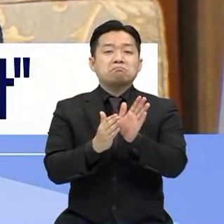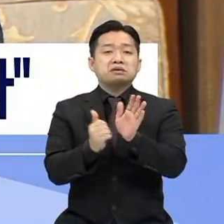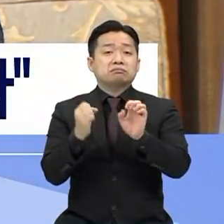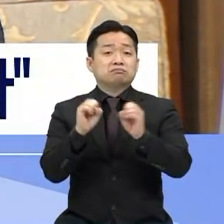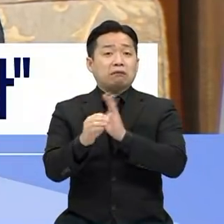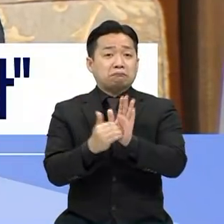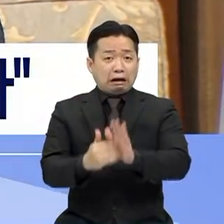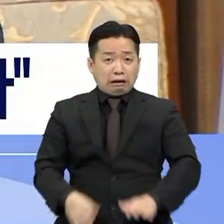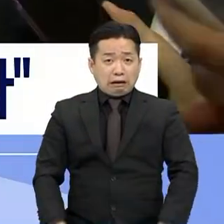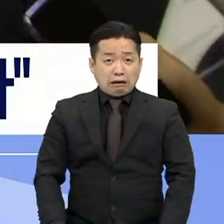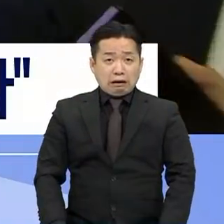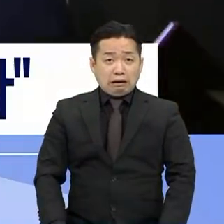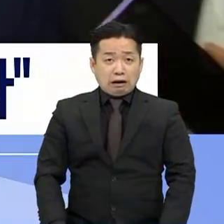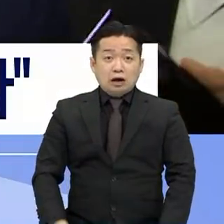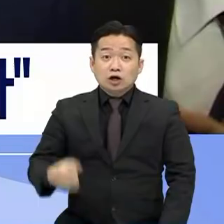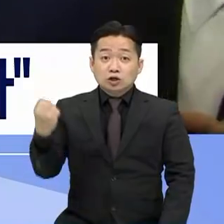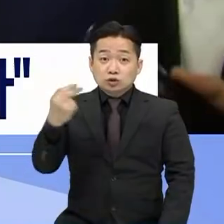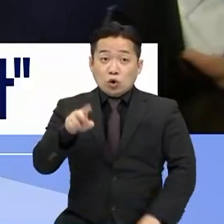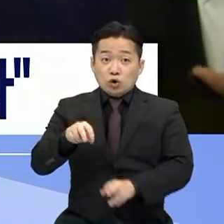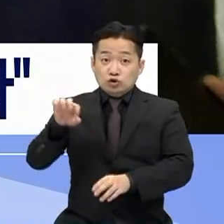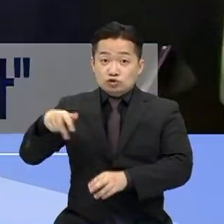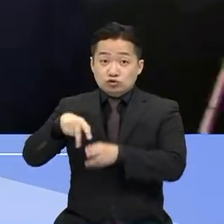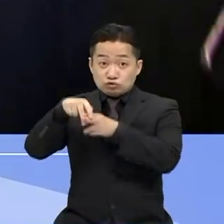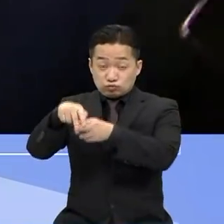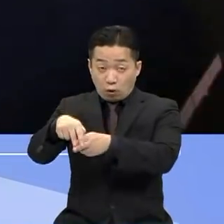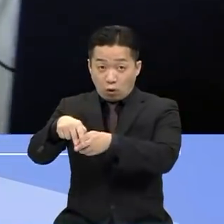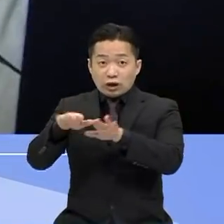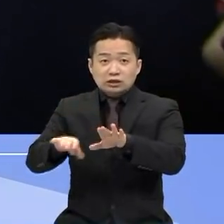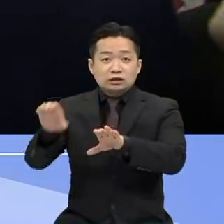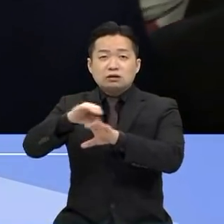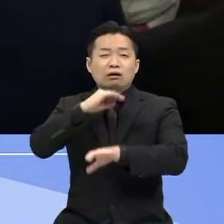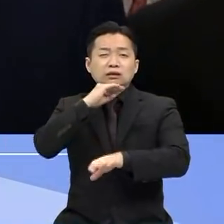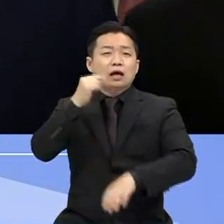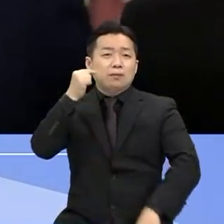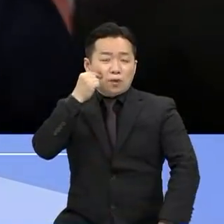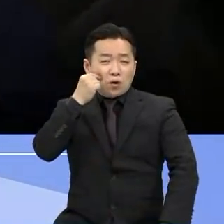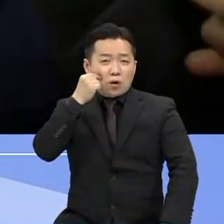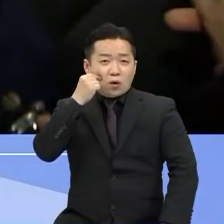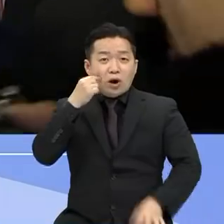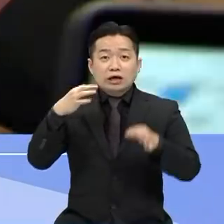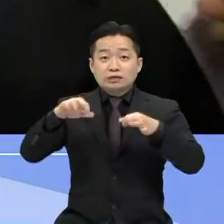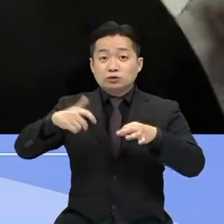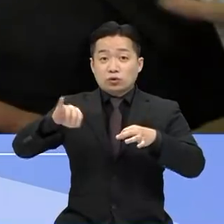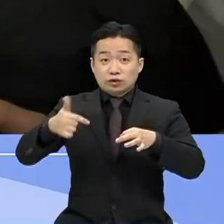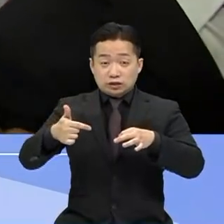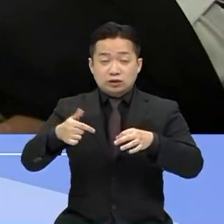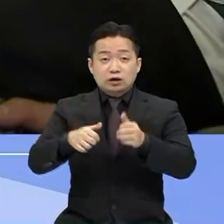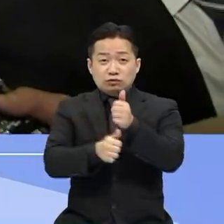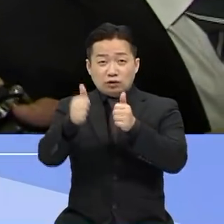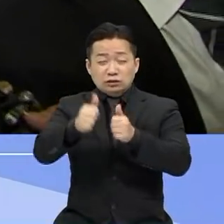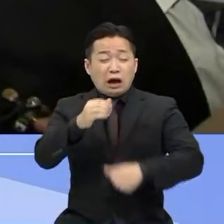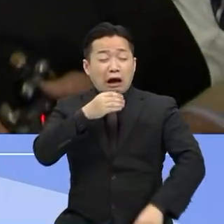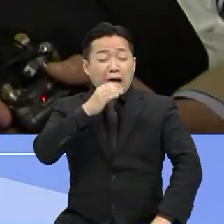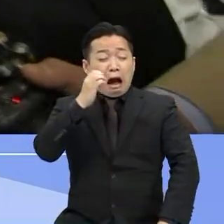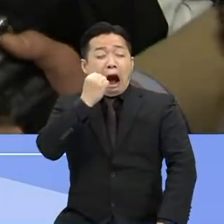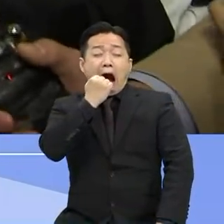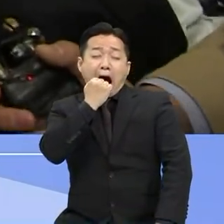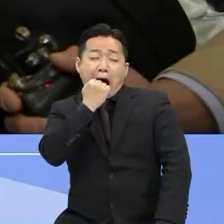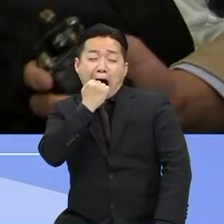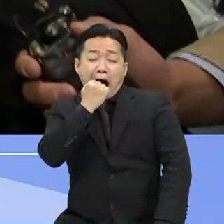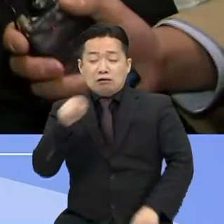답했습니다 그런데 또 윤후 부 주변에서는 이 제도는 기다릴 수 없다 김종인 전 위원장 만 바라보다 손 대위의 차질이